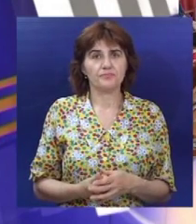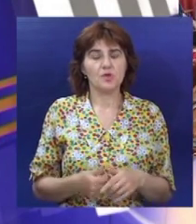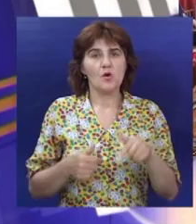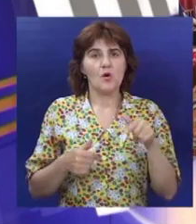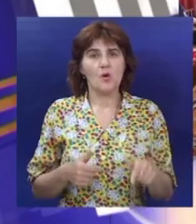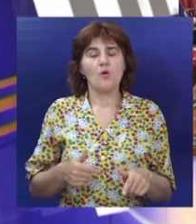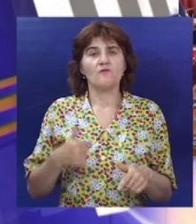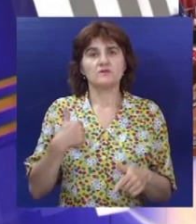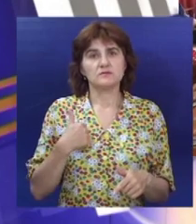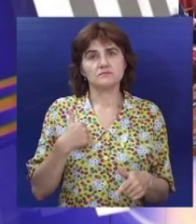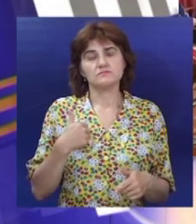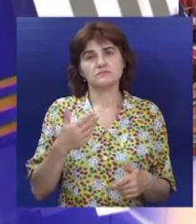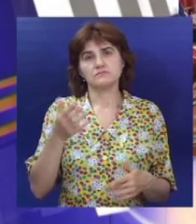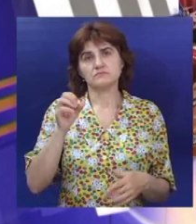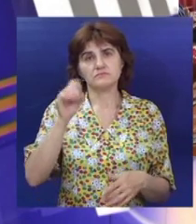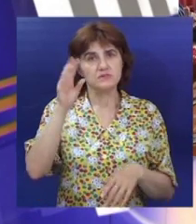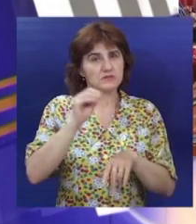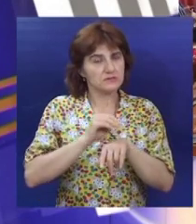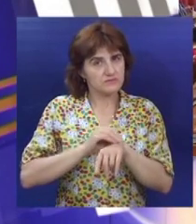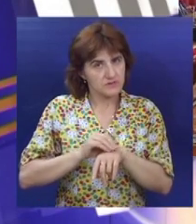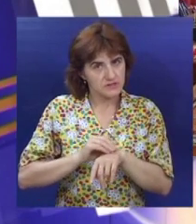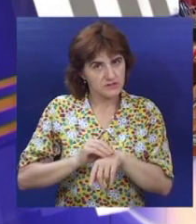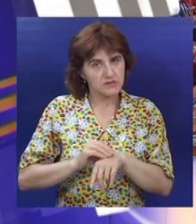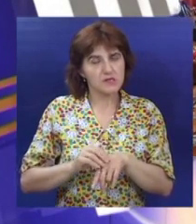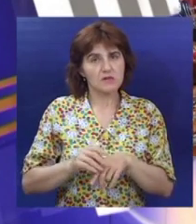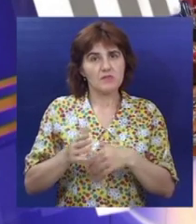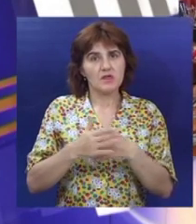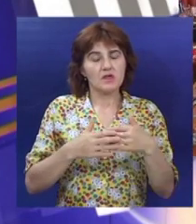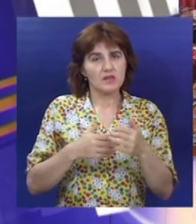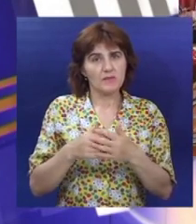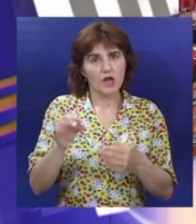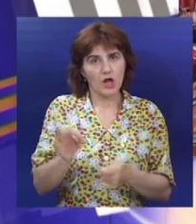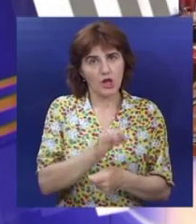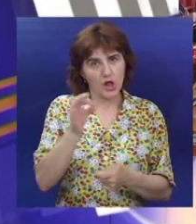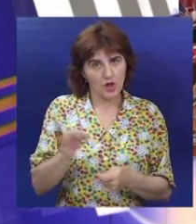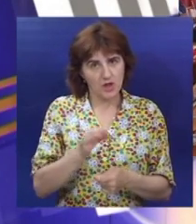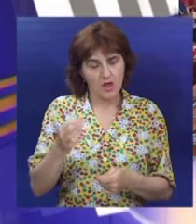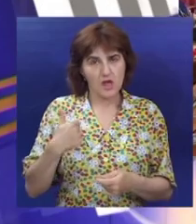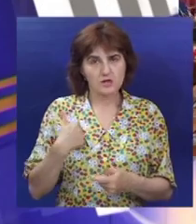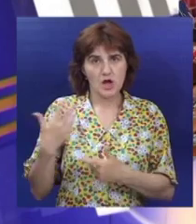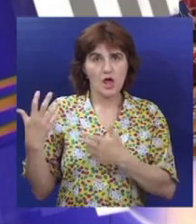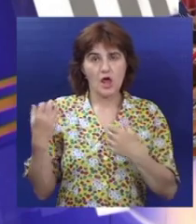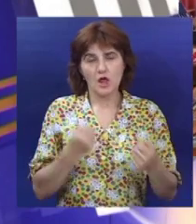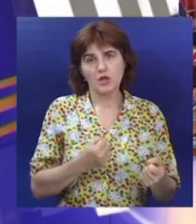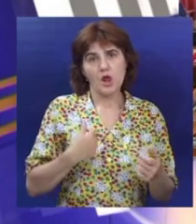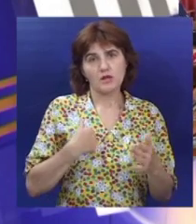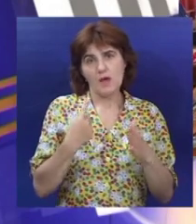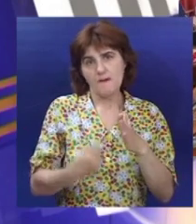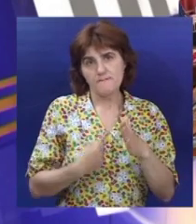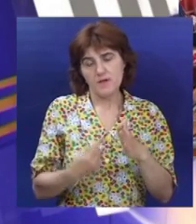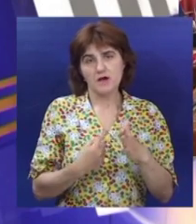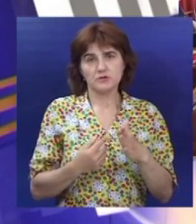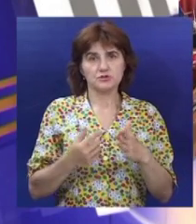A ovdje sam 15 mjeseci, po zanimanju sam krojač, donao sam svoju